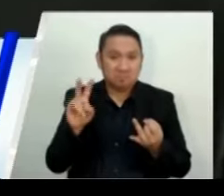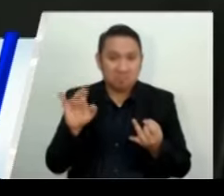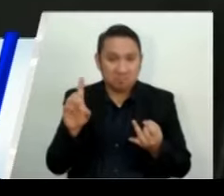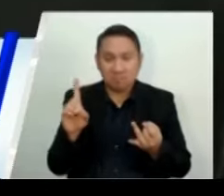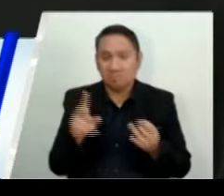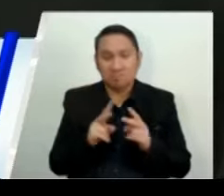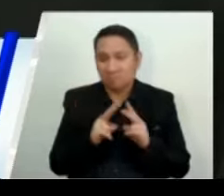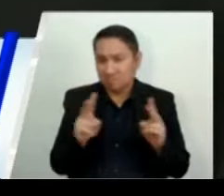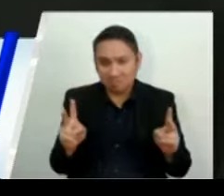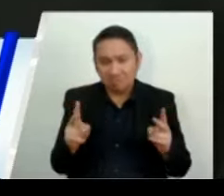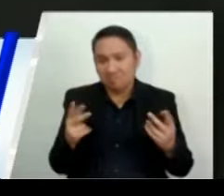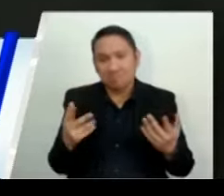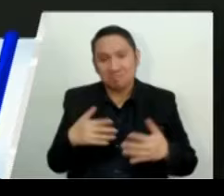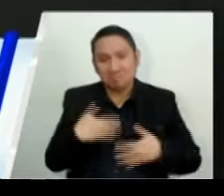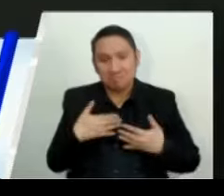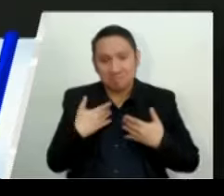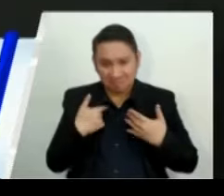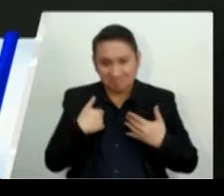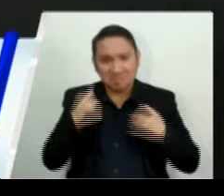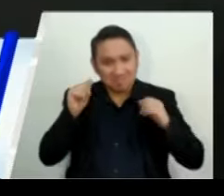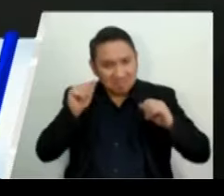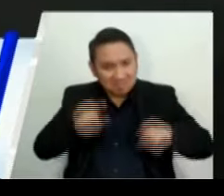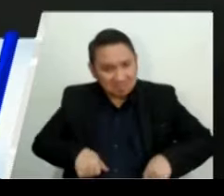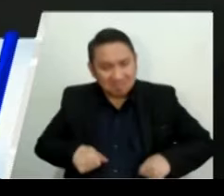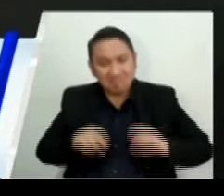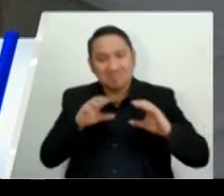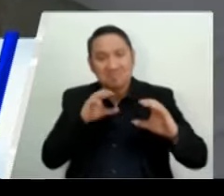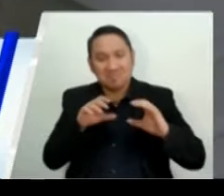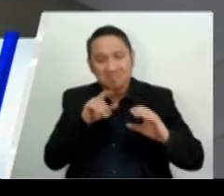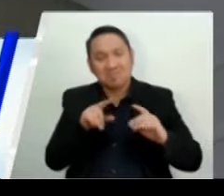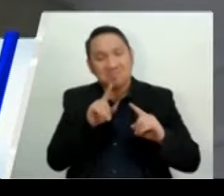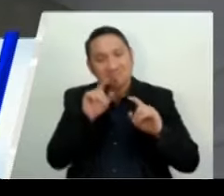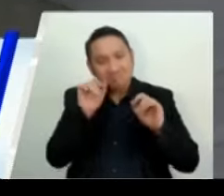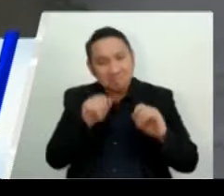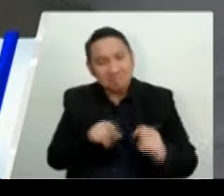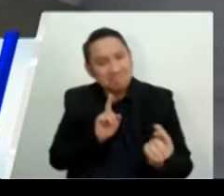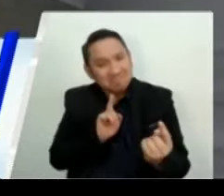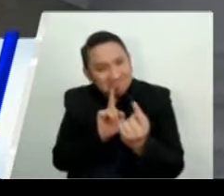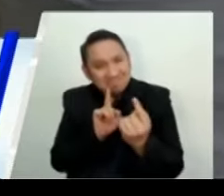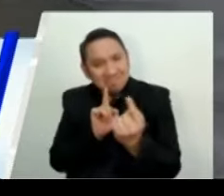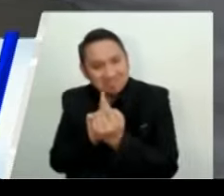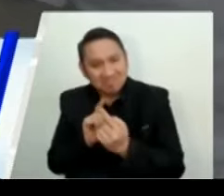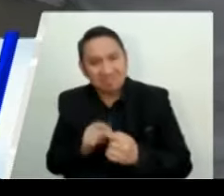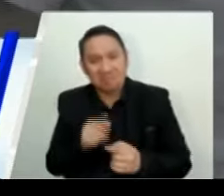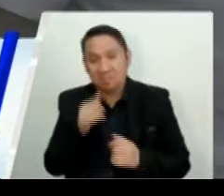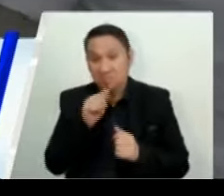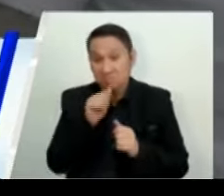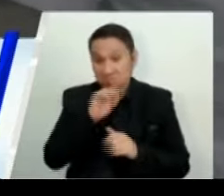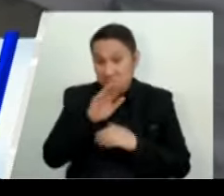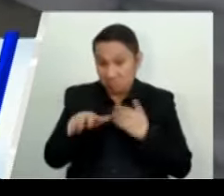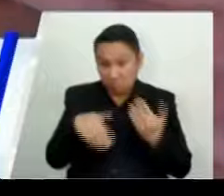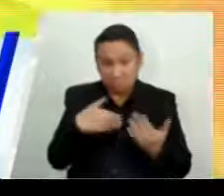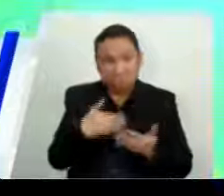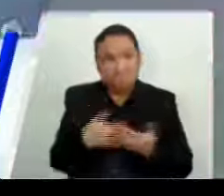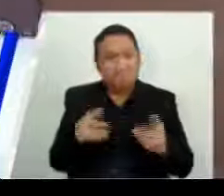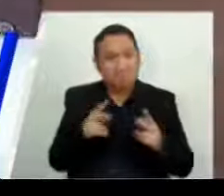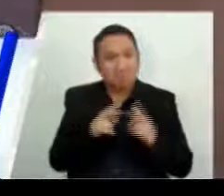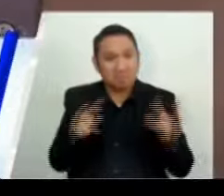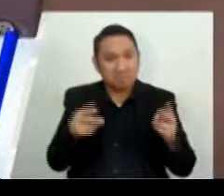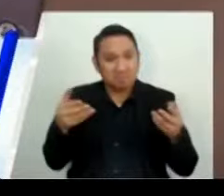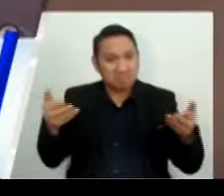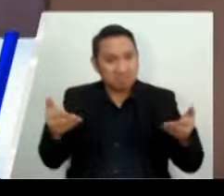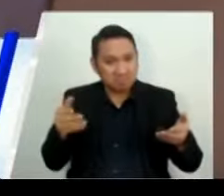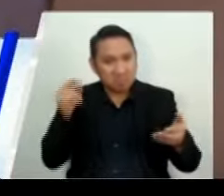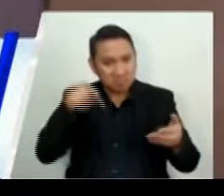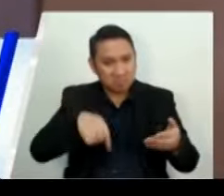talk to them and they're very approachable and parang everybody's just really there for the fashion.